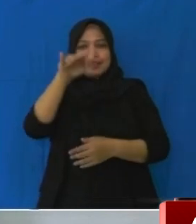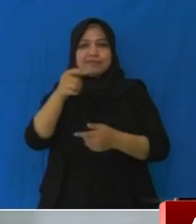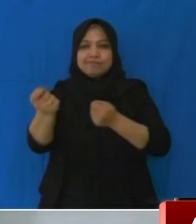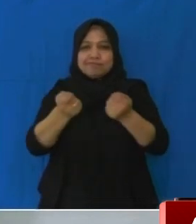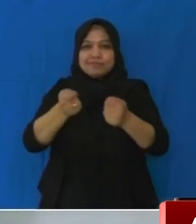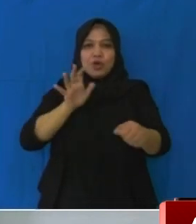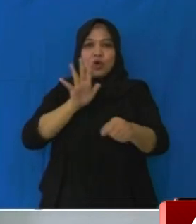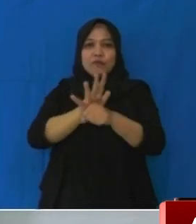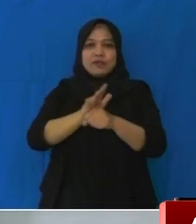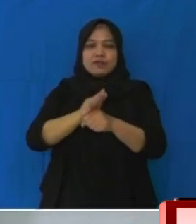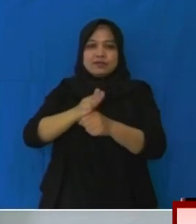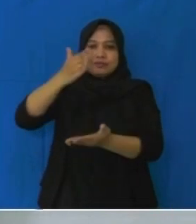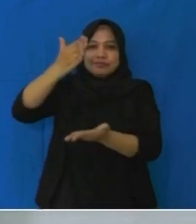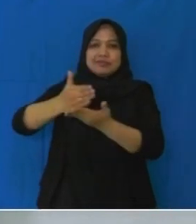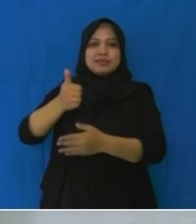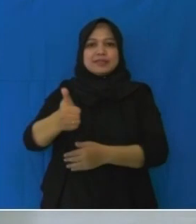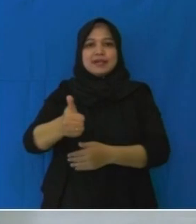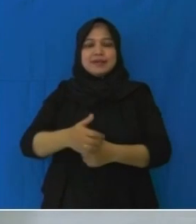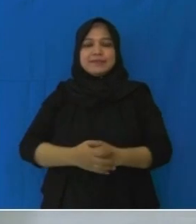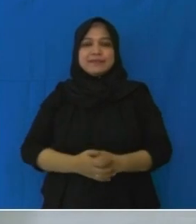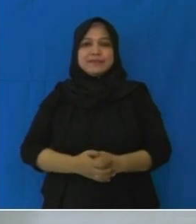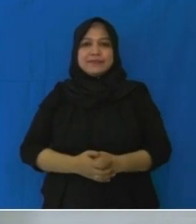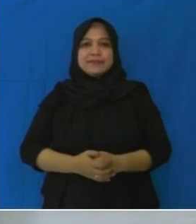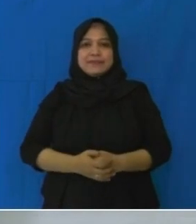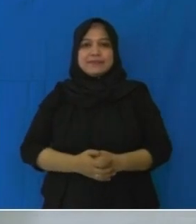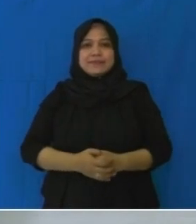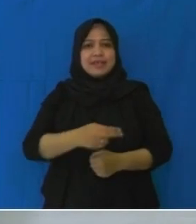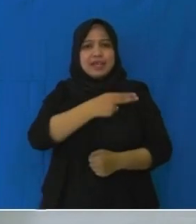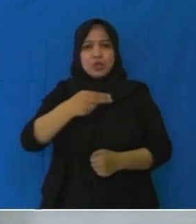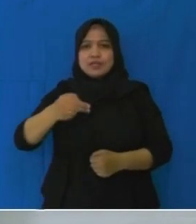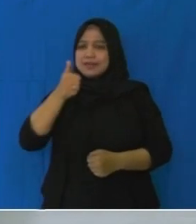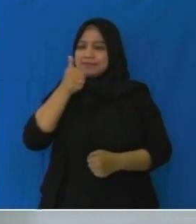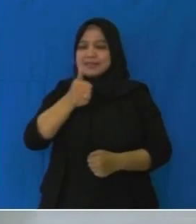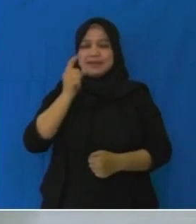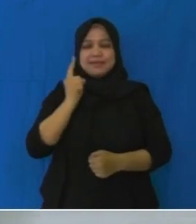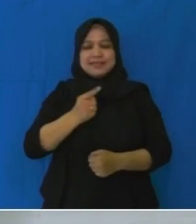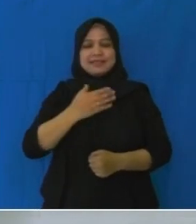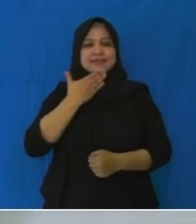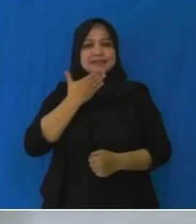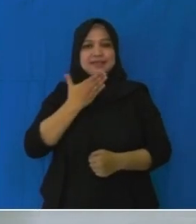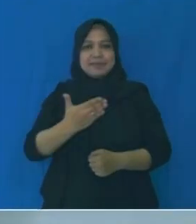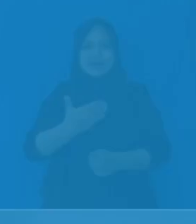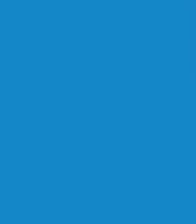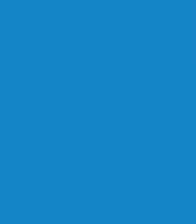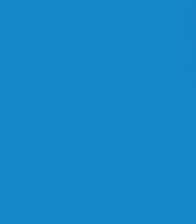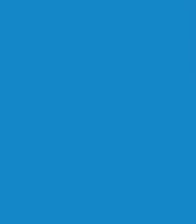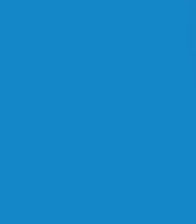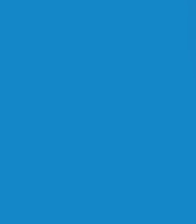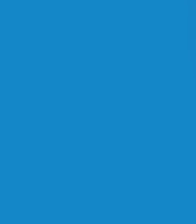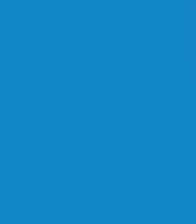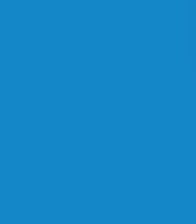Penyakit ini Indonesia pasti bisa terima kasih selamat